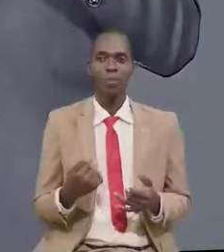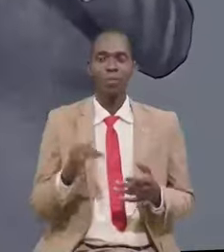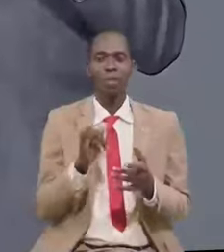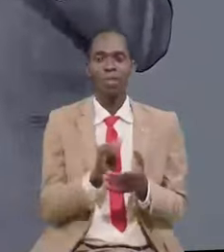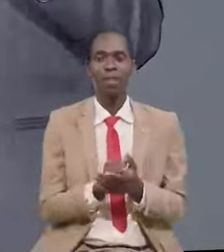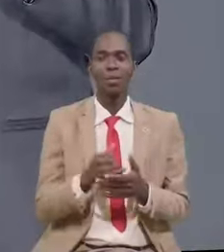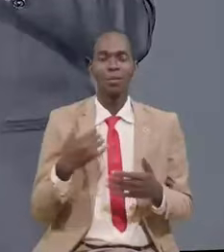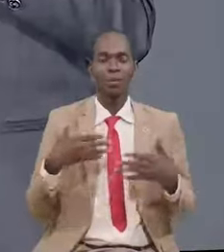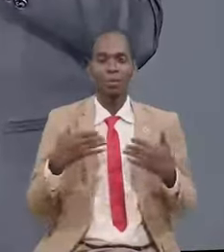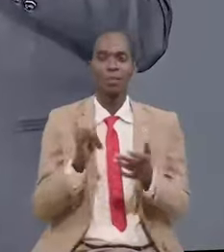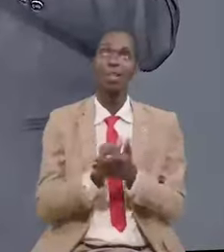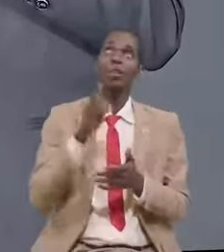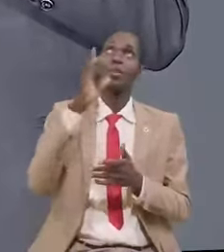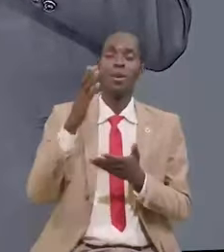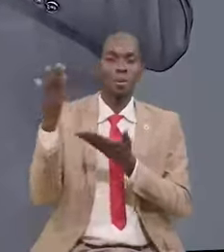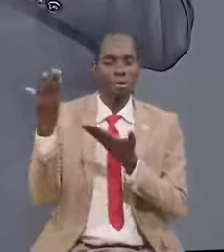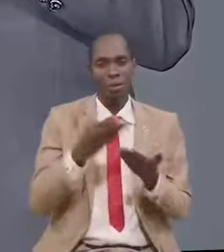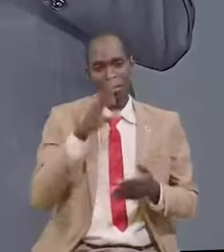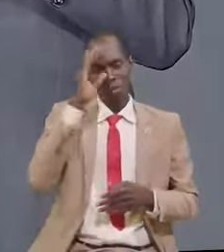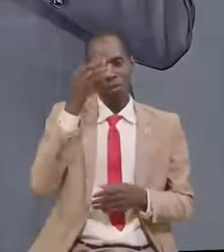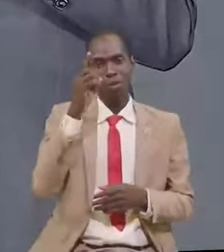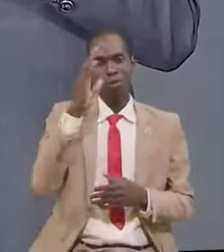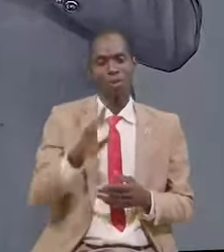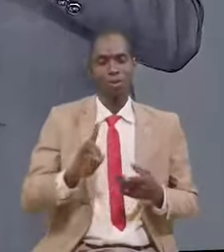Miraculeusement, Dieu l'a amené au milieu de nous.